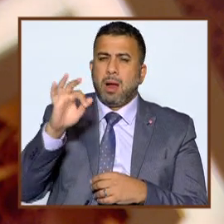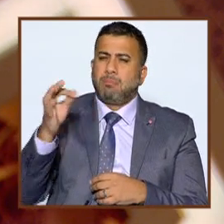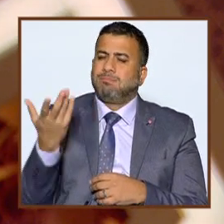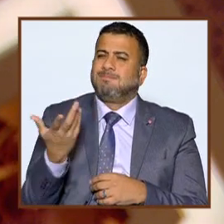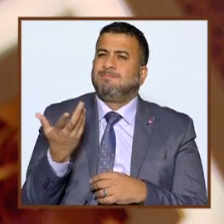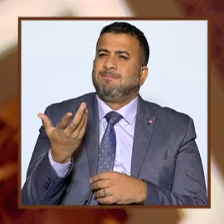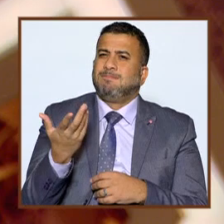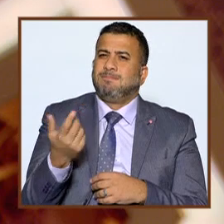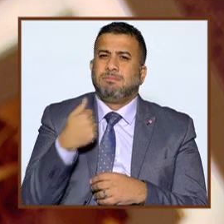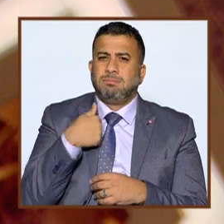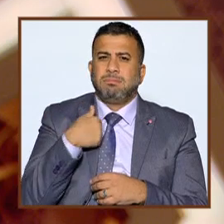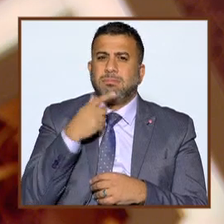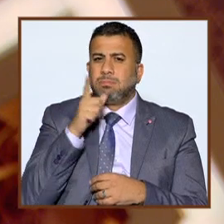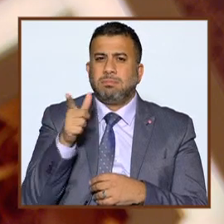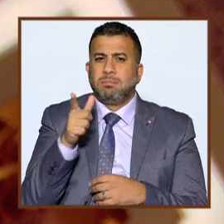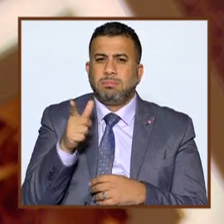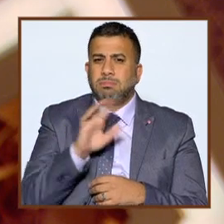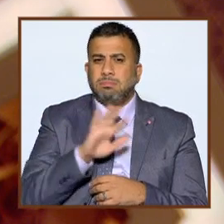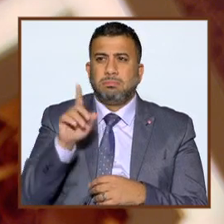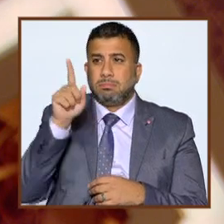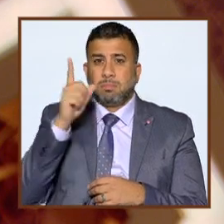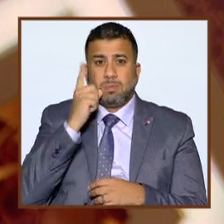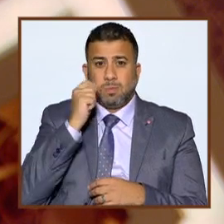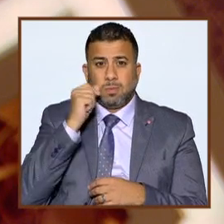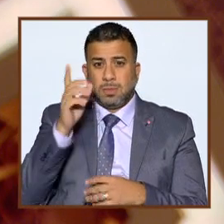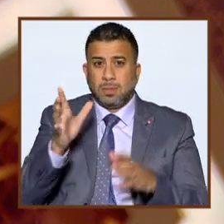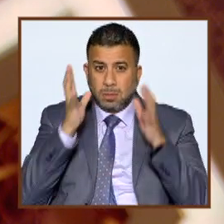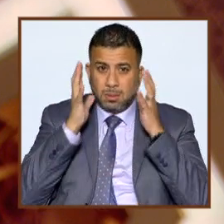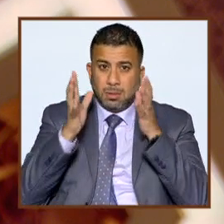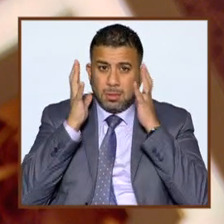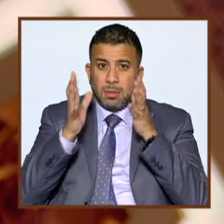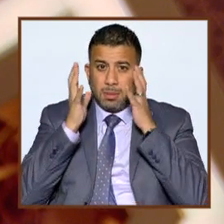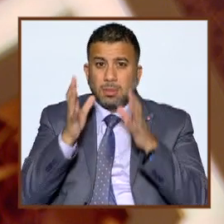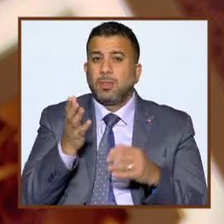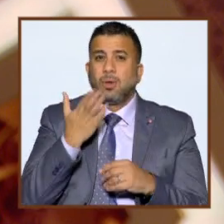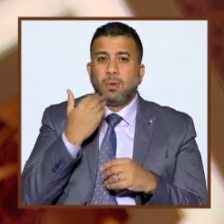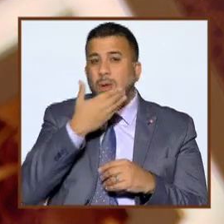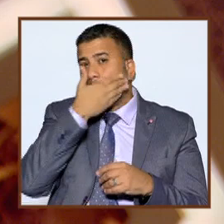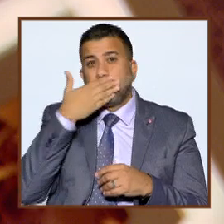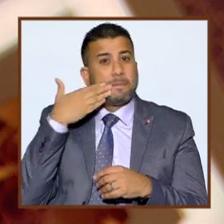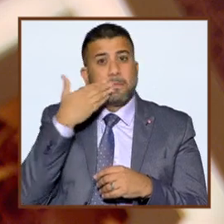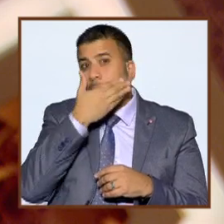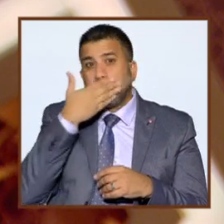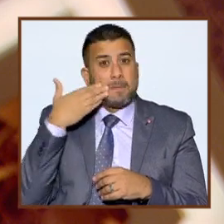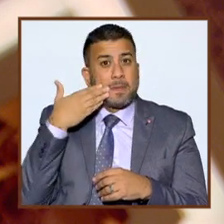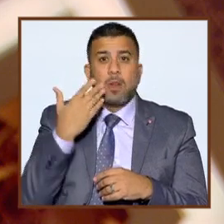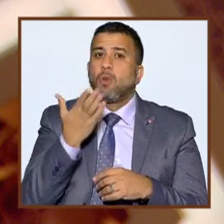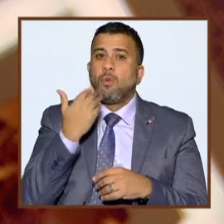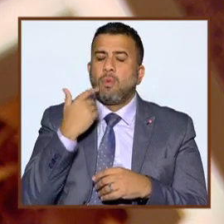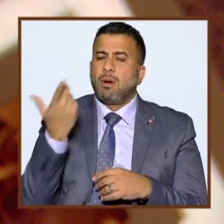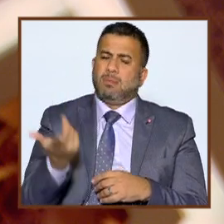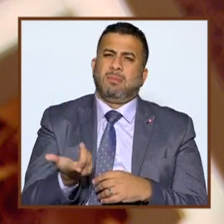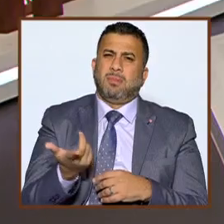وبعدين صرنا نسمع انه عنه انه هو لا بيصلي، خلص بطل صلاه، وحتى صار رمضان اللي فات ما صام، وحتى ما عدنا نعرف عنه اي